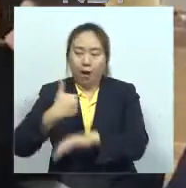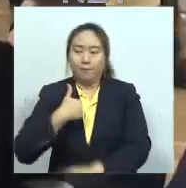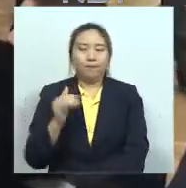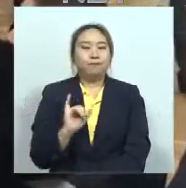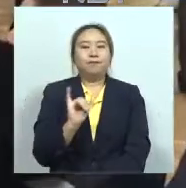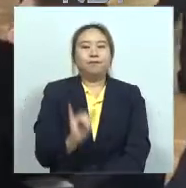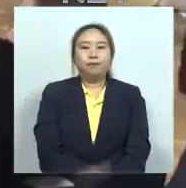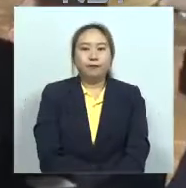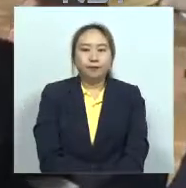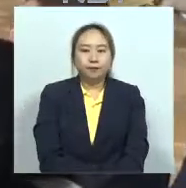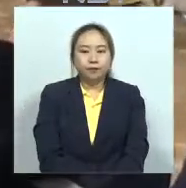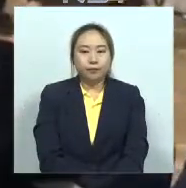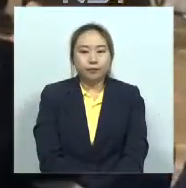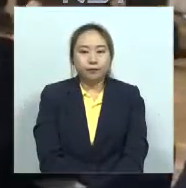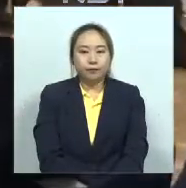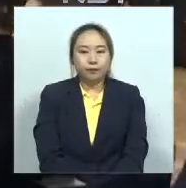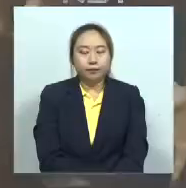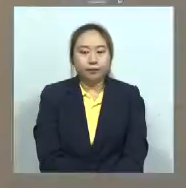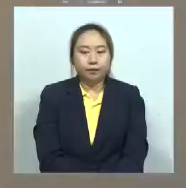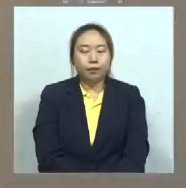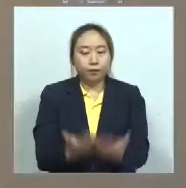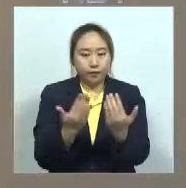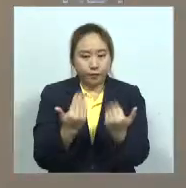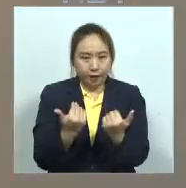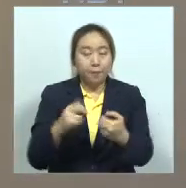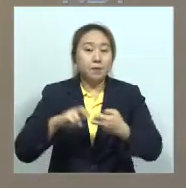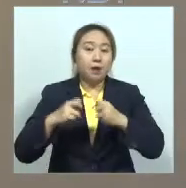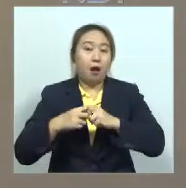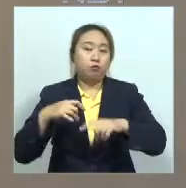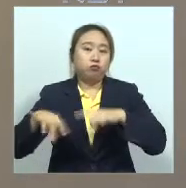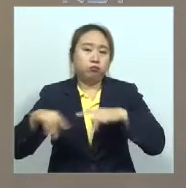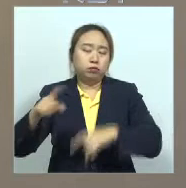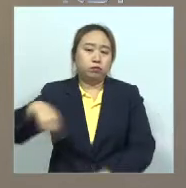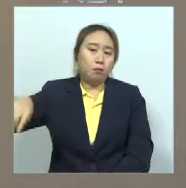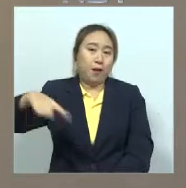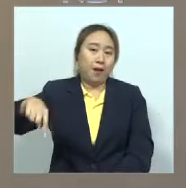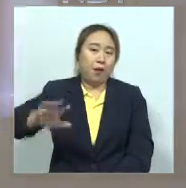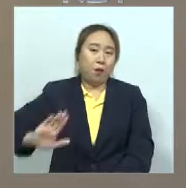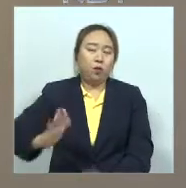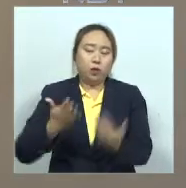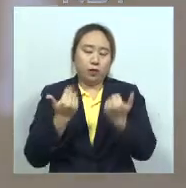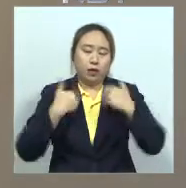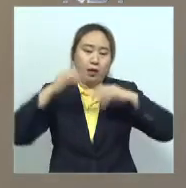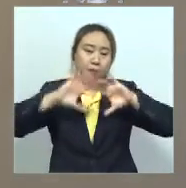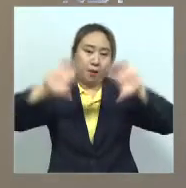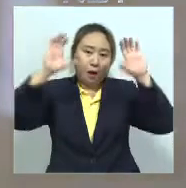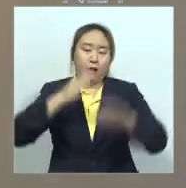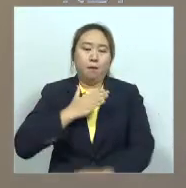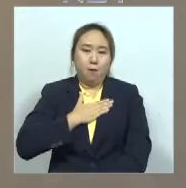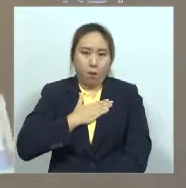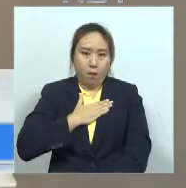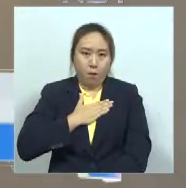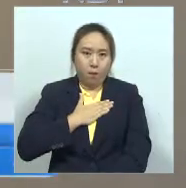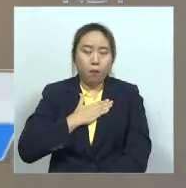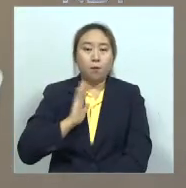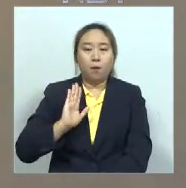ชารัฐค่ะ อยากจะบอกว่าเป็นเรื่องภายในนะซึ่งอันนี้รัฐบาลเองในหน้าที่ผมเป็นตัวเลือกเ